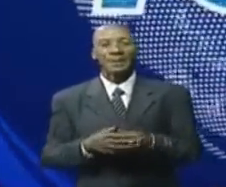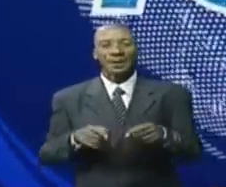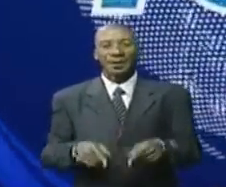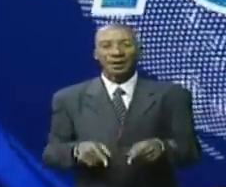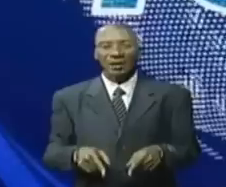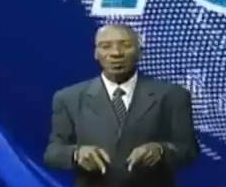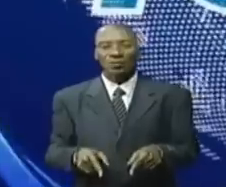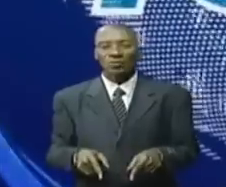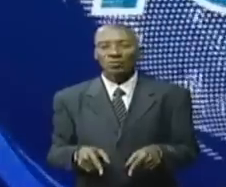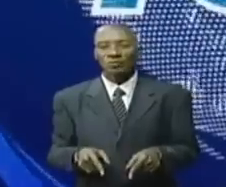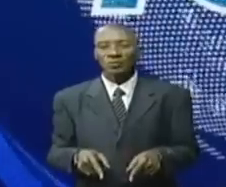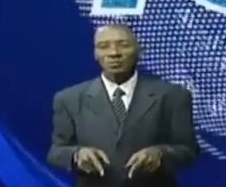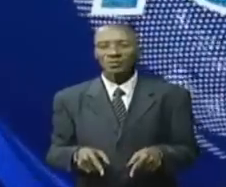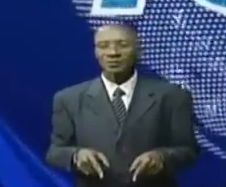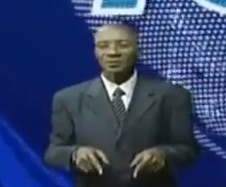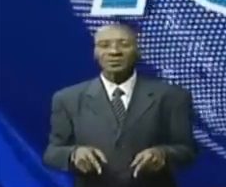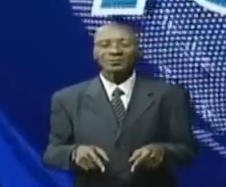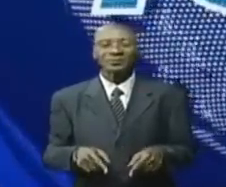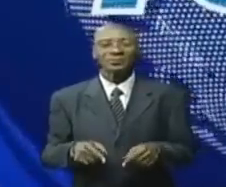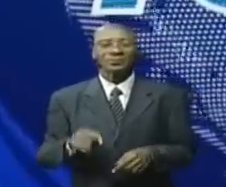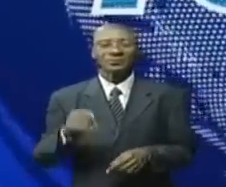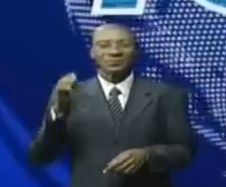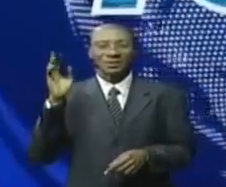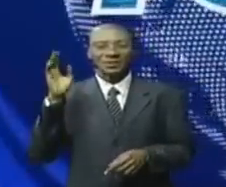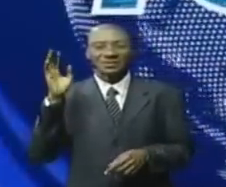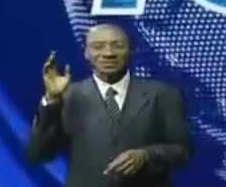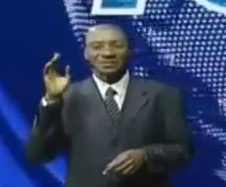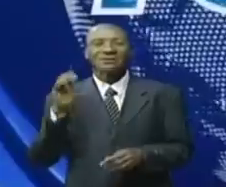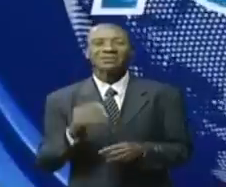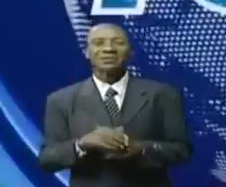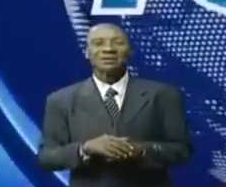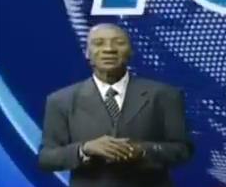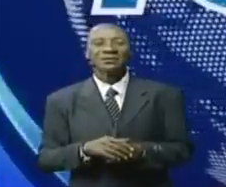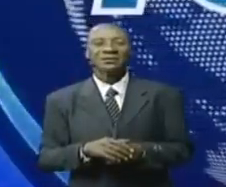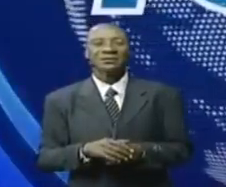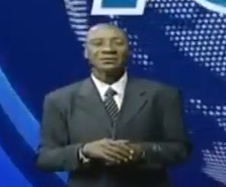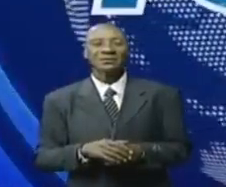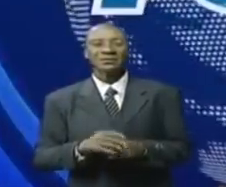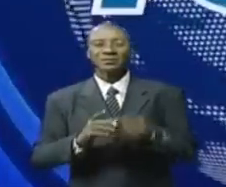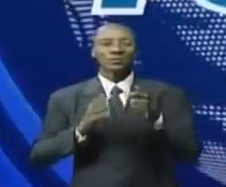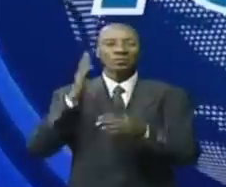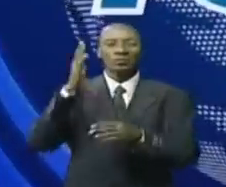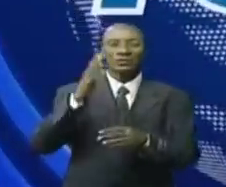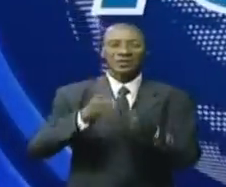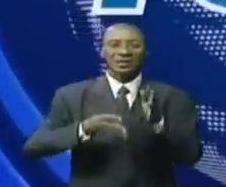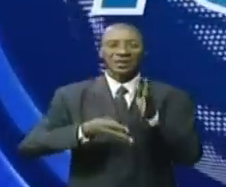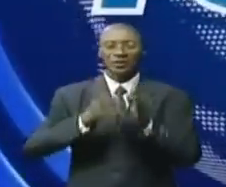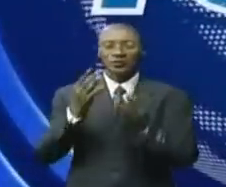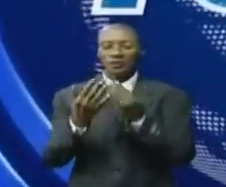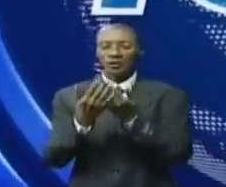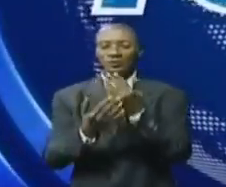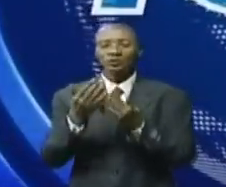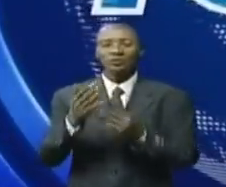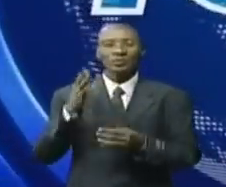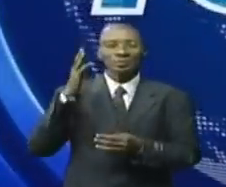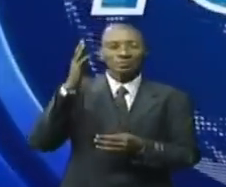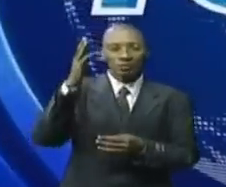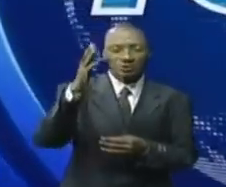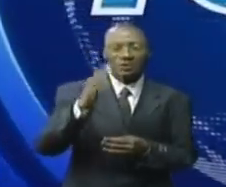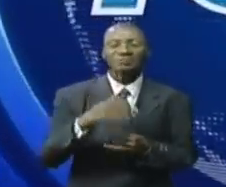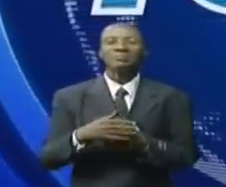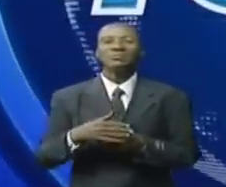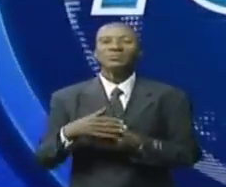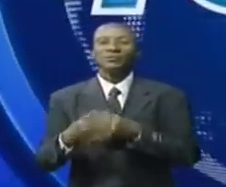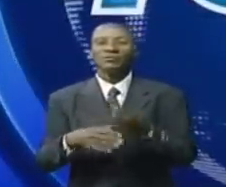La métropole congolaise va abriter du 4 au 14 juillet prochain la 40e session ordinaire du conseil d'administration de